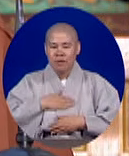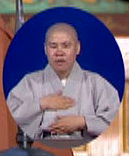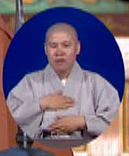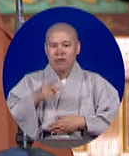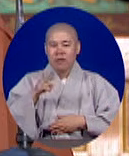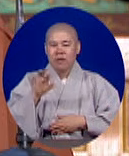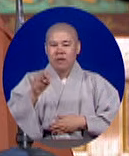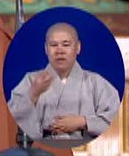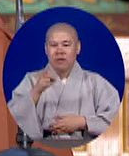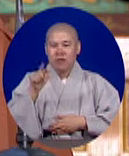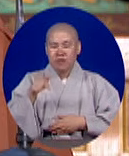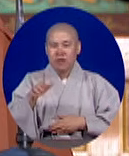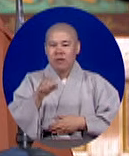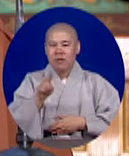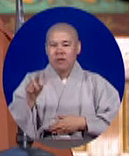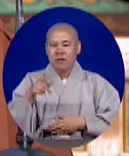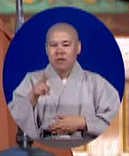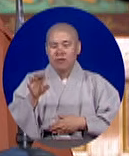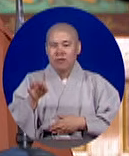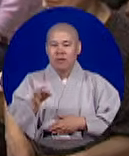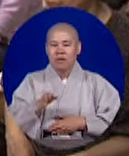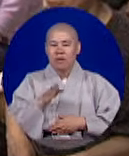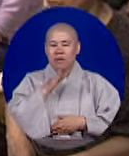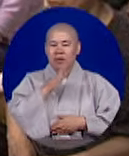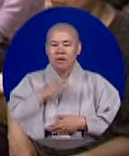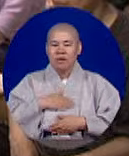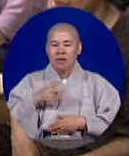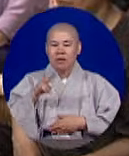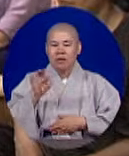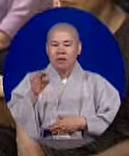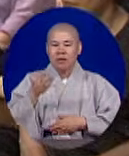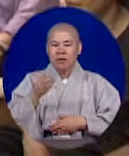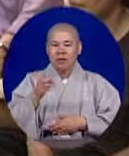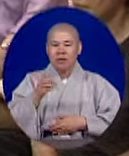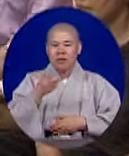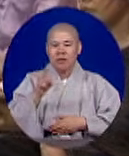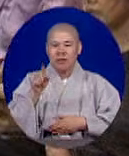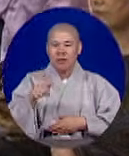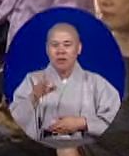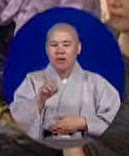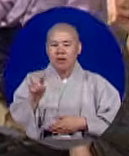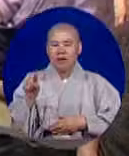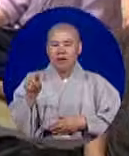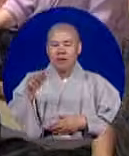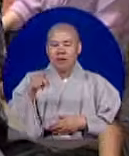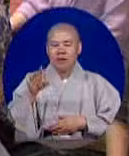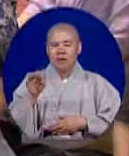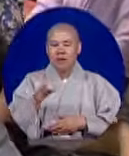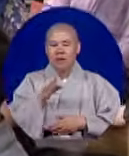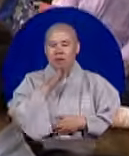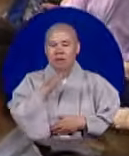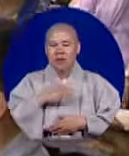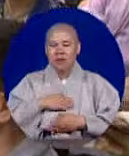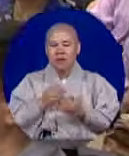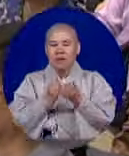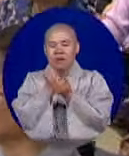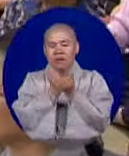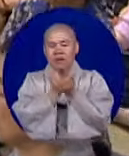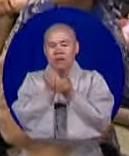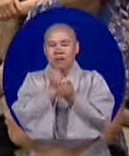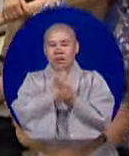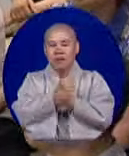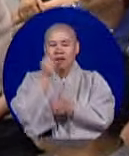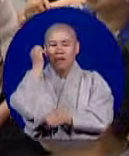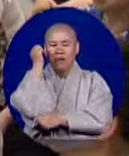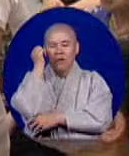상락아정이에요, 우리 참나라는 게. 그러면 이 상락아정 참나를 설명한